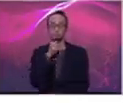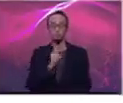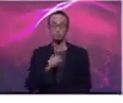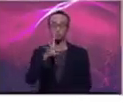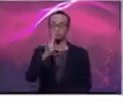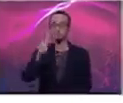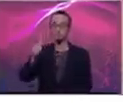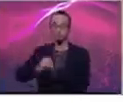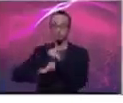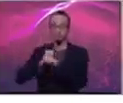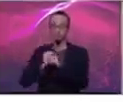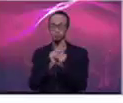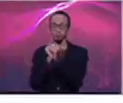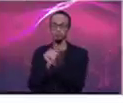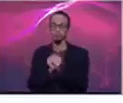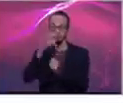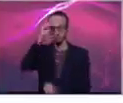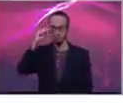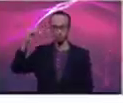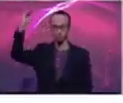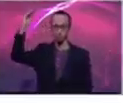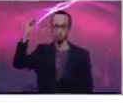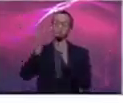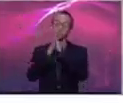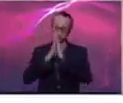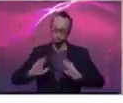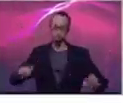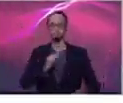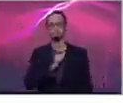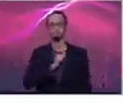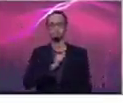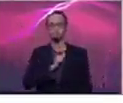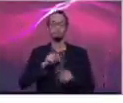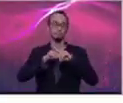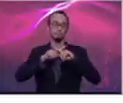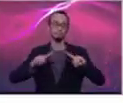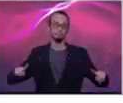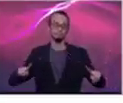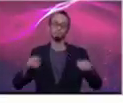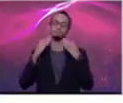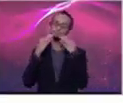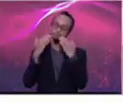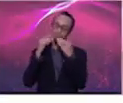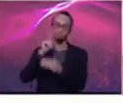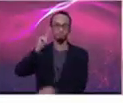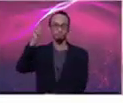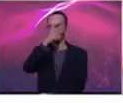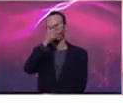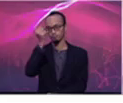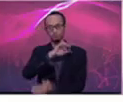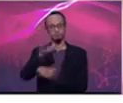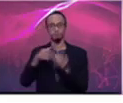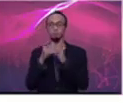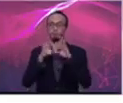tahun bersama dua lagi abangnya menyelamatkan Dir bagaimanapun dia bersyukur kesemua keluarganya